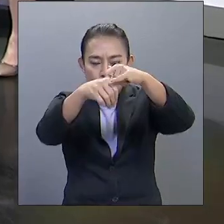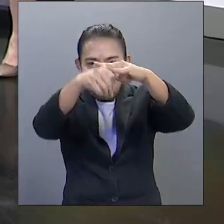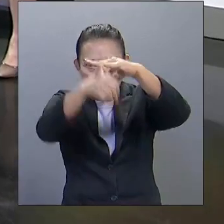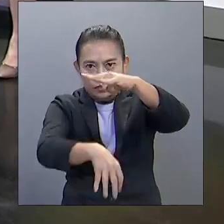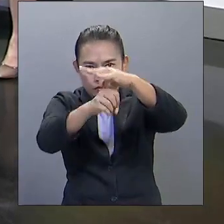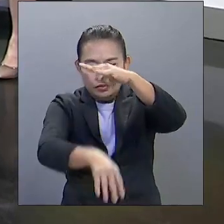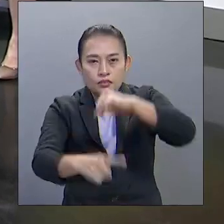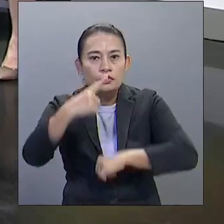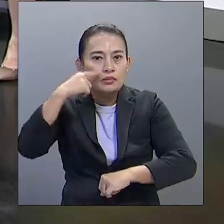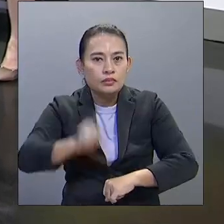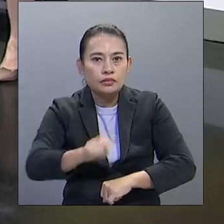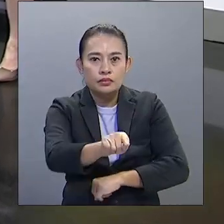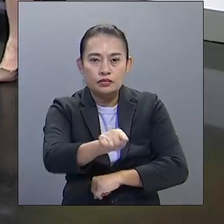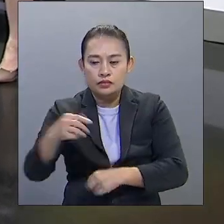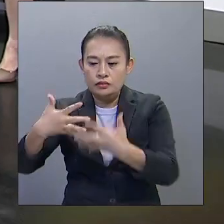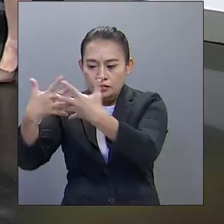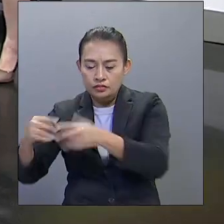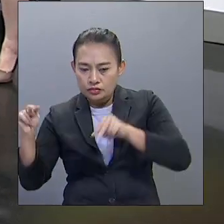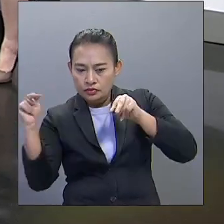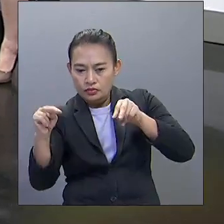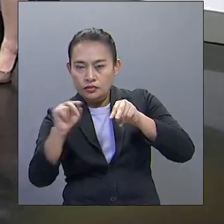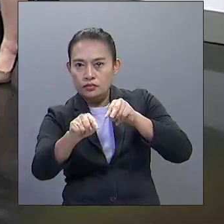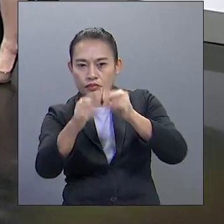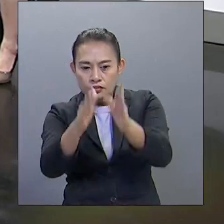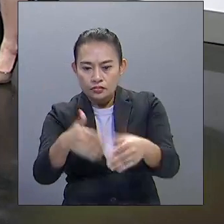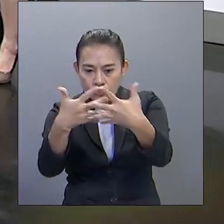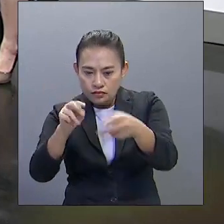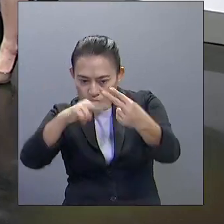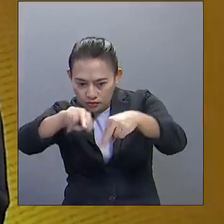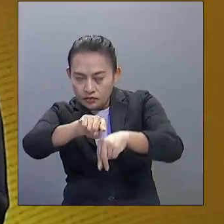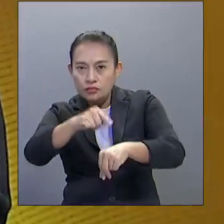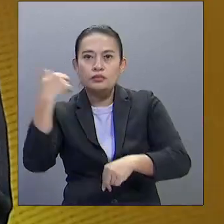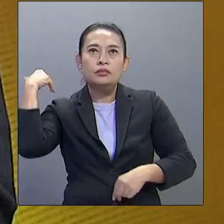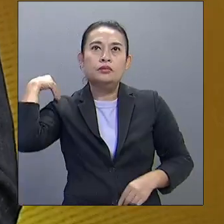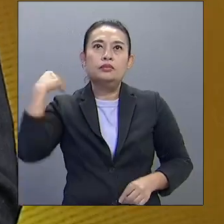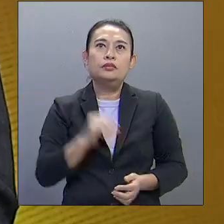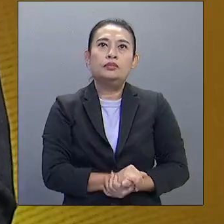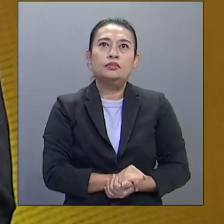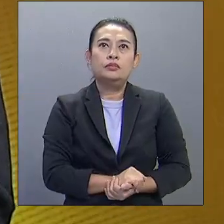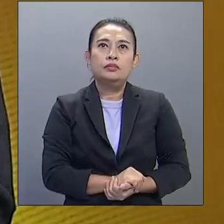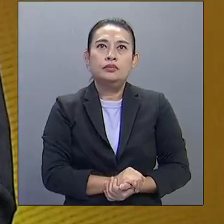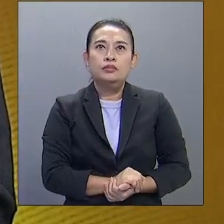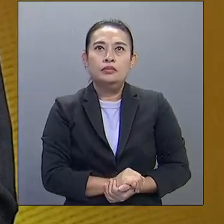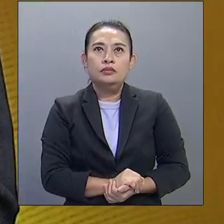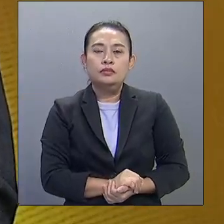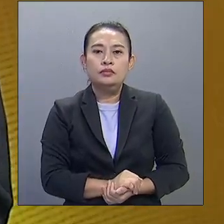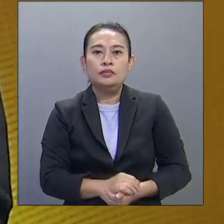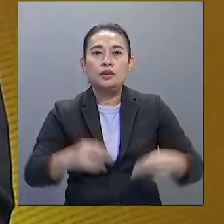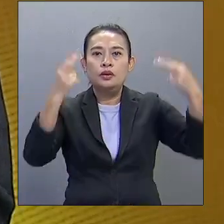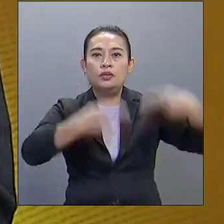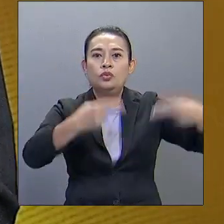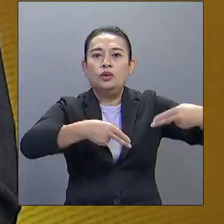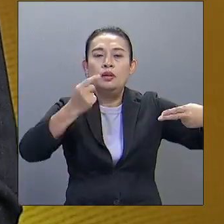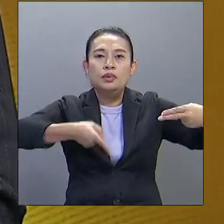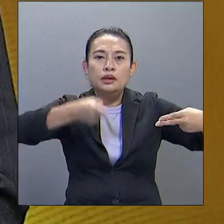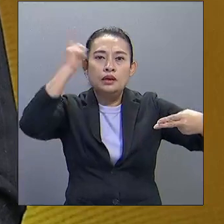ผ่านมาในสหรัฐก็จะมีการสำรวจความเห็นของชาวอเมริกันอยู่เป็นระยะๆะค่ะและพบว่ายิ่งเวลาสงครามมันลากยาวไปนาน